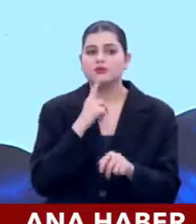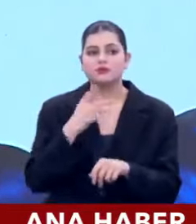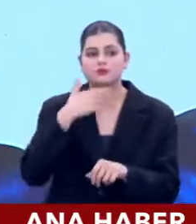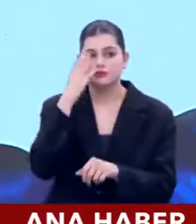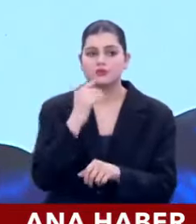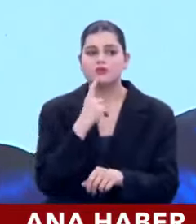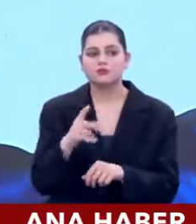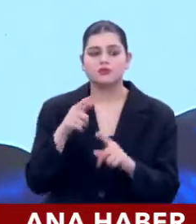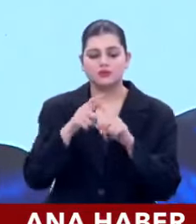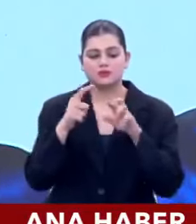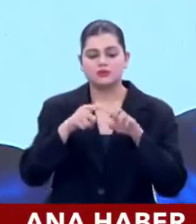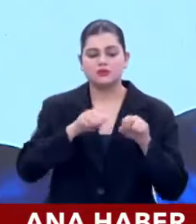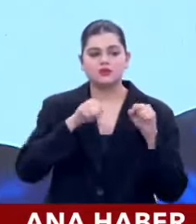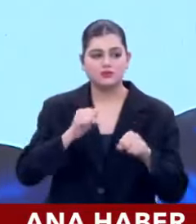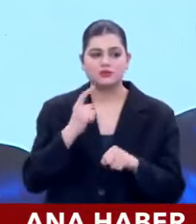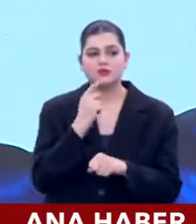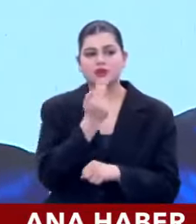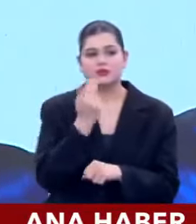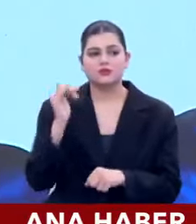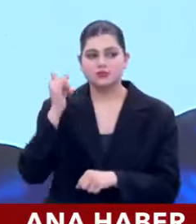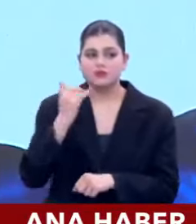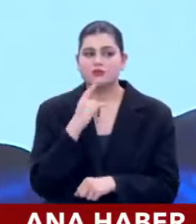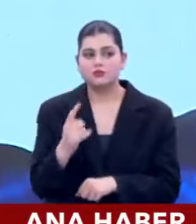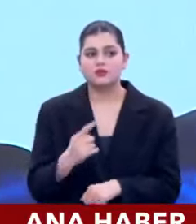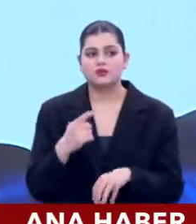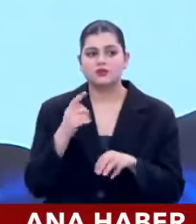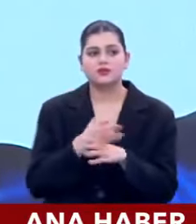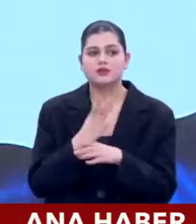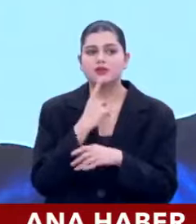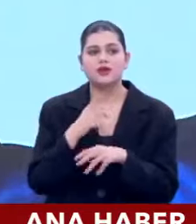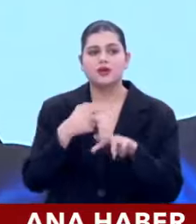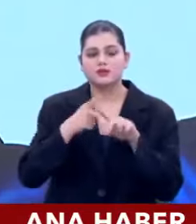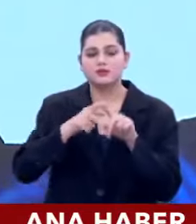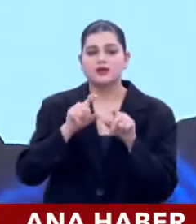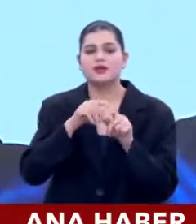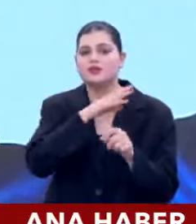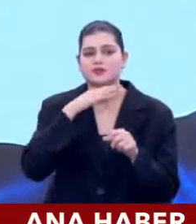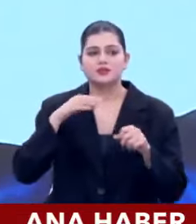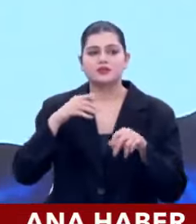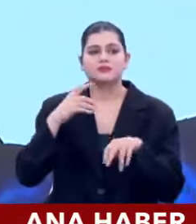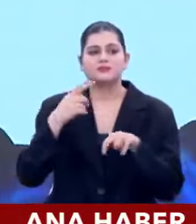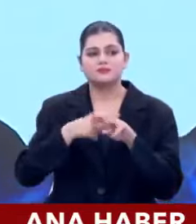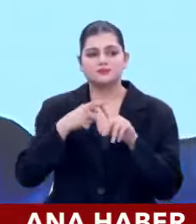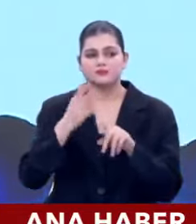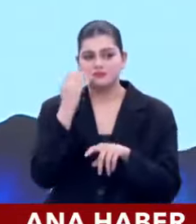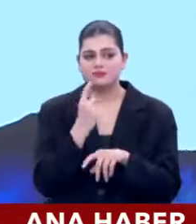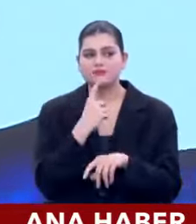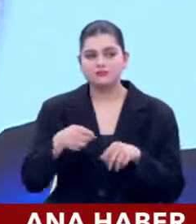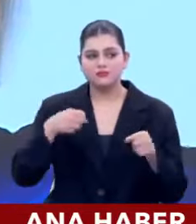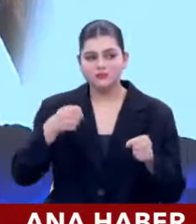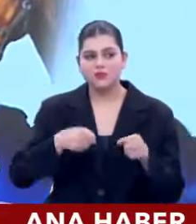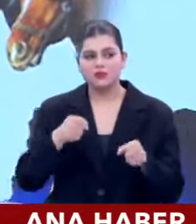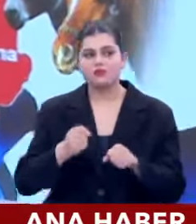söz konusu bu tırda yüklenmiş 700 kiloluk ne at ve eşek etini ele geçirdi işte buradalar